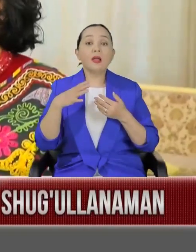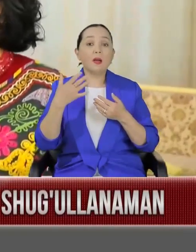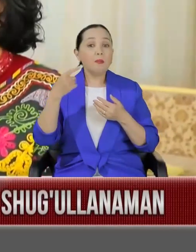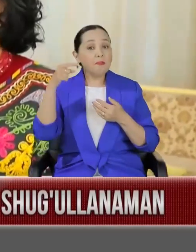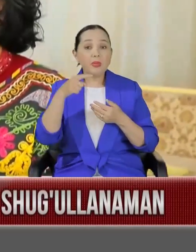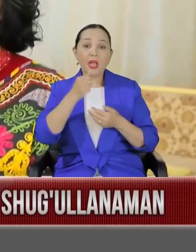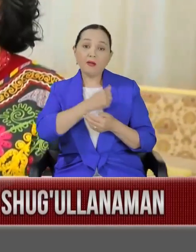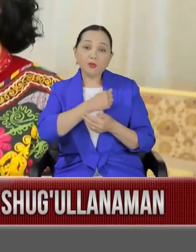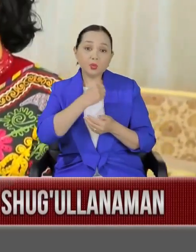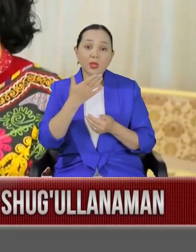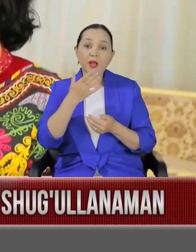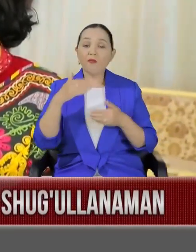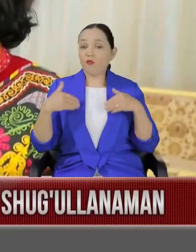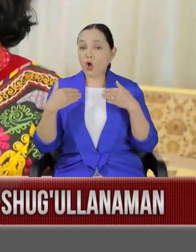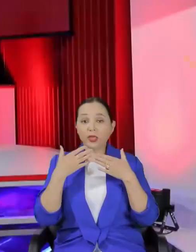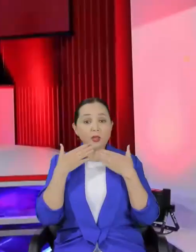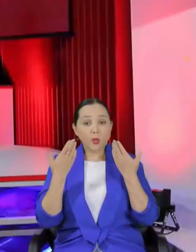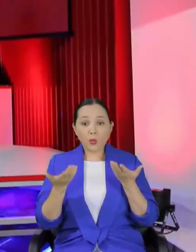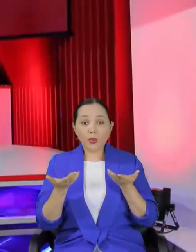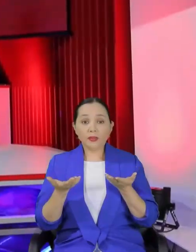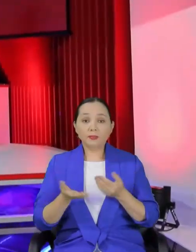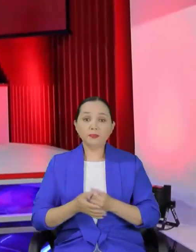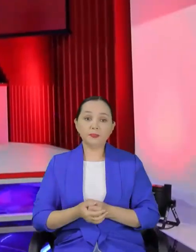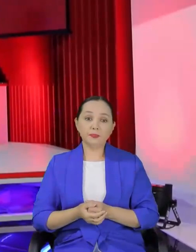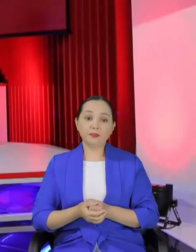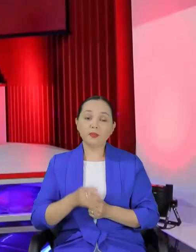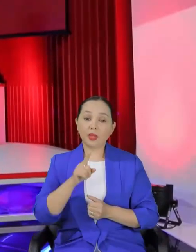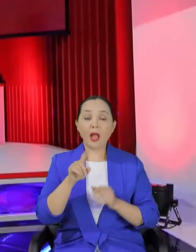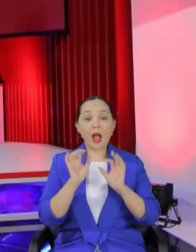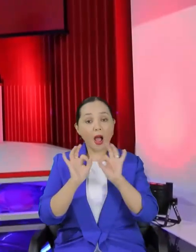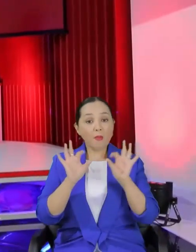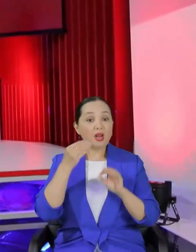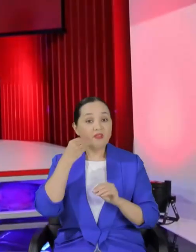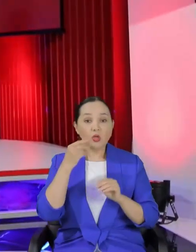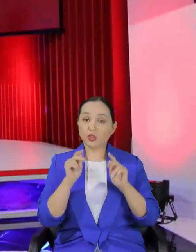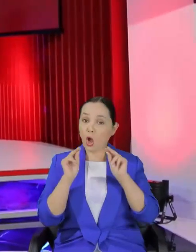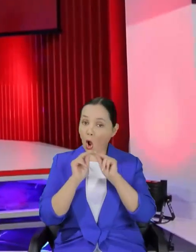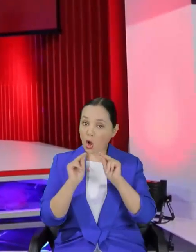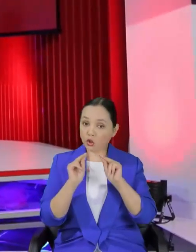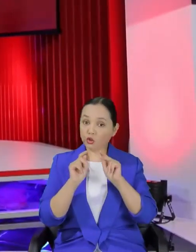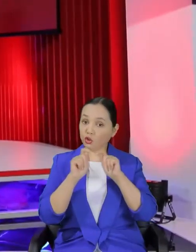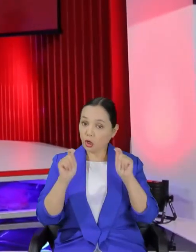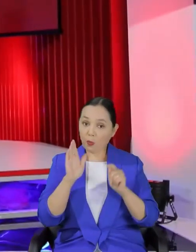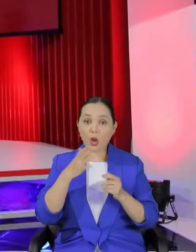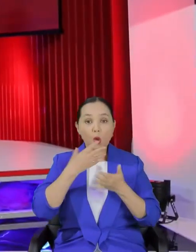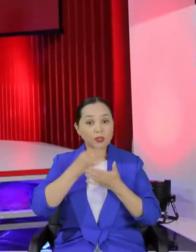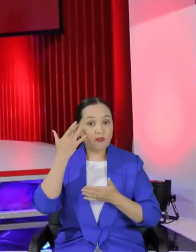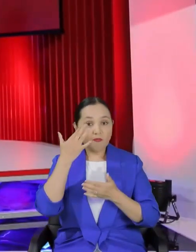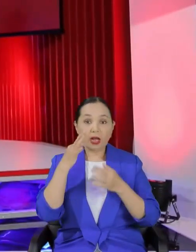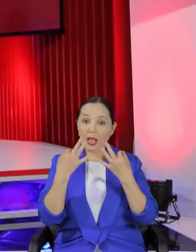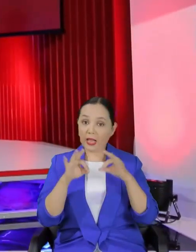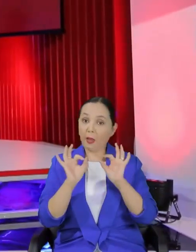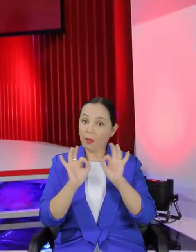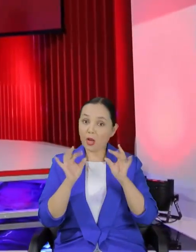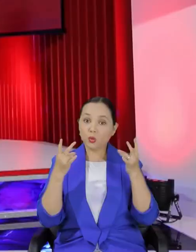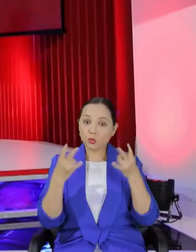afsuslar bo'lsinki, foyda yo'q. Ommaviy axborot vositalariga ochiq bo'lish kerak. Hamma o'z fikrini erkin bayon eta